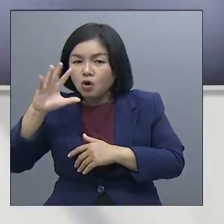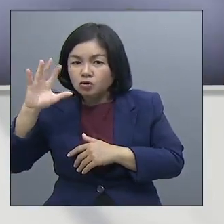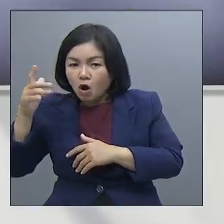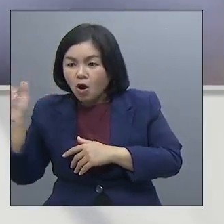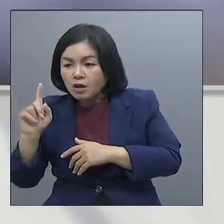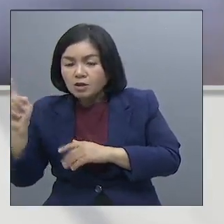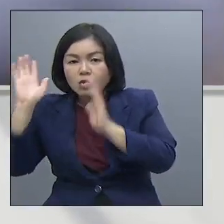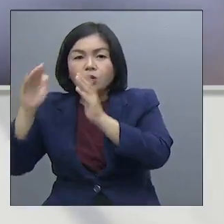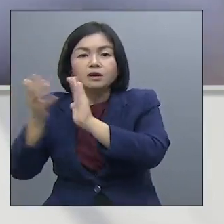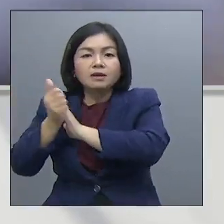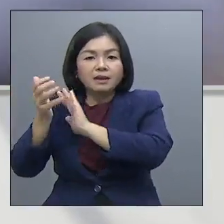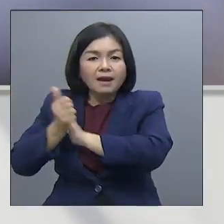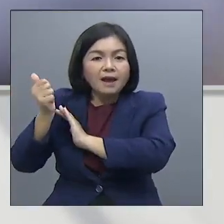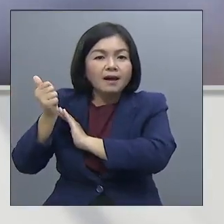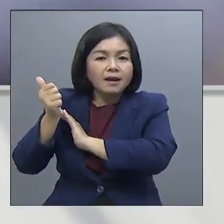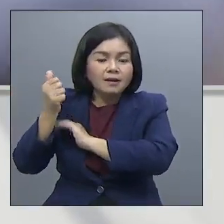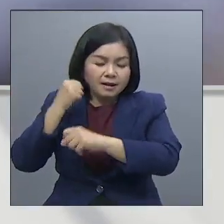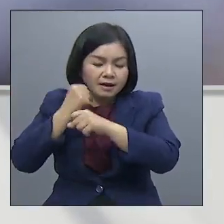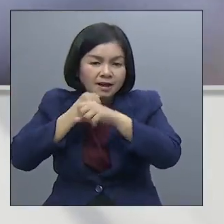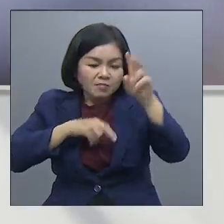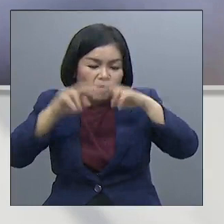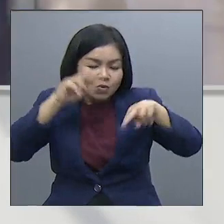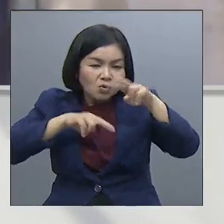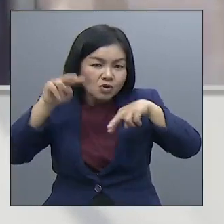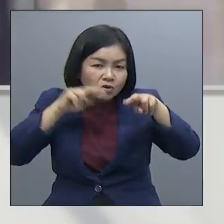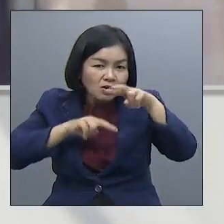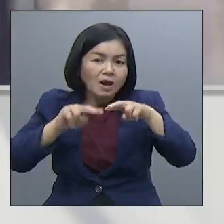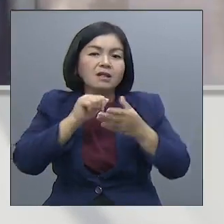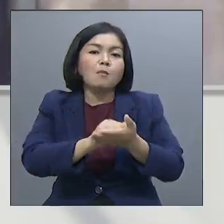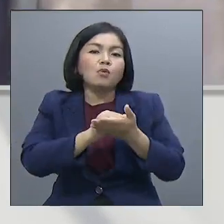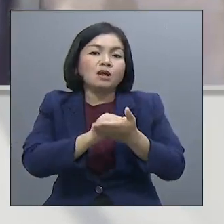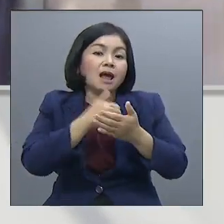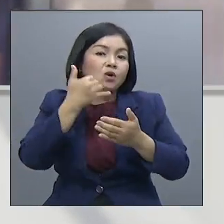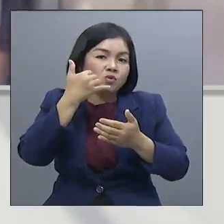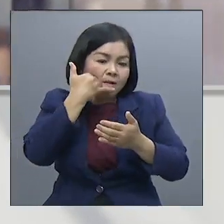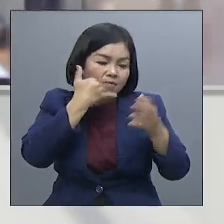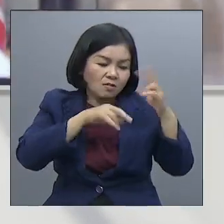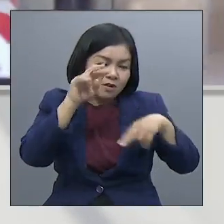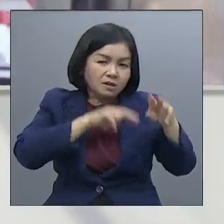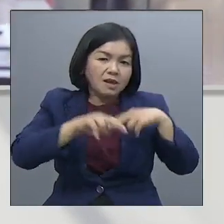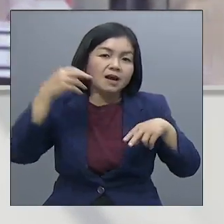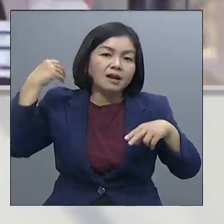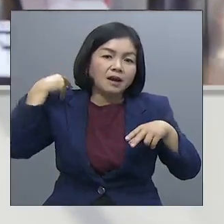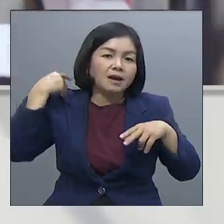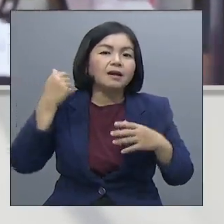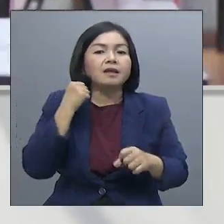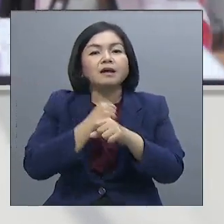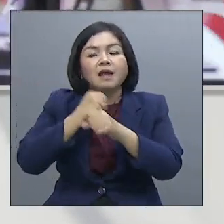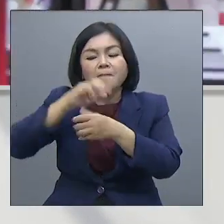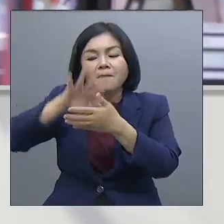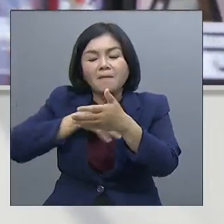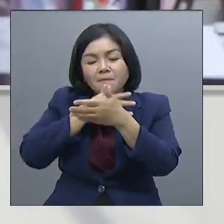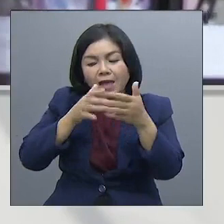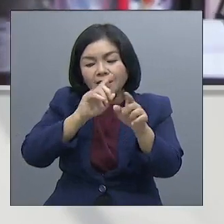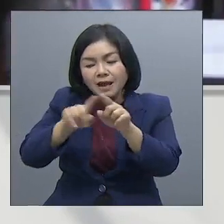ที่มีความเชี่ยวชาญด้านการสอบทานโครงสร้างต้นทุนอัตราค่าบริการเข้ามาตรวจทานหรือการทำแผนพัฒนานวัตกรรม